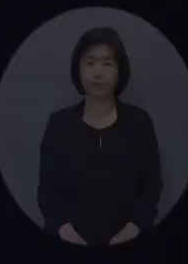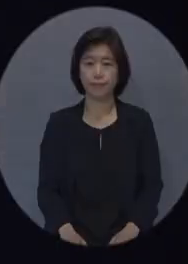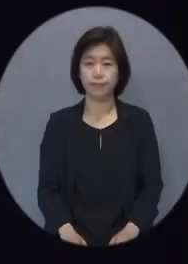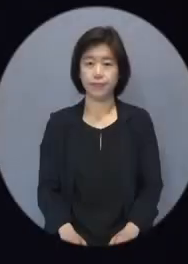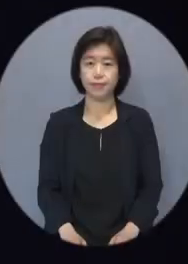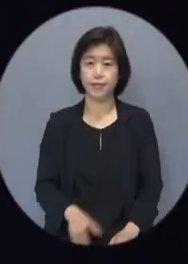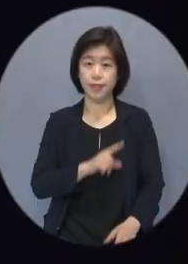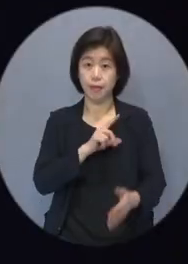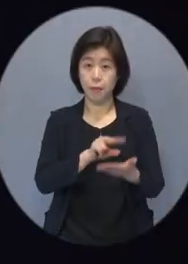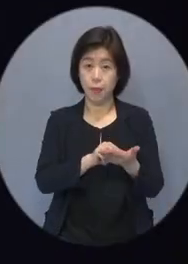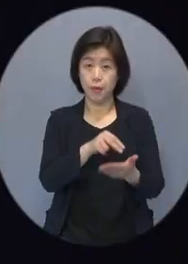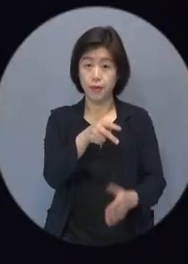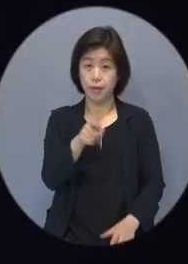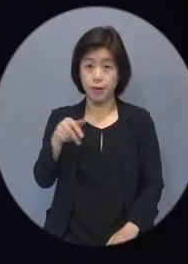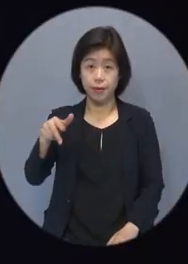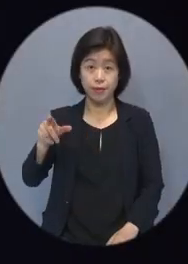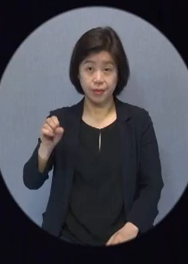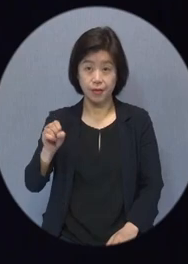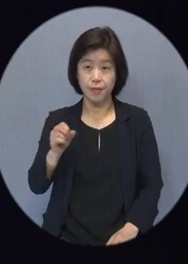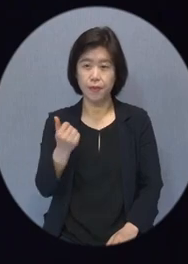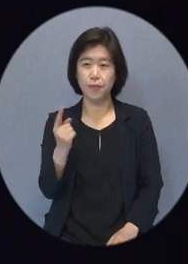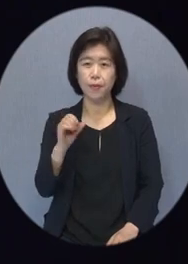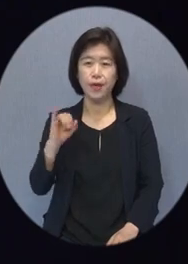서정 황인찬.